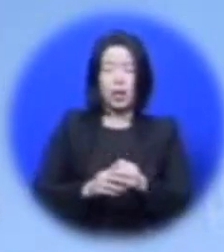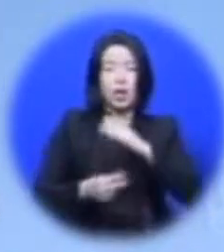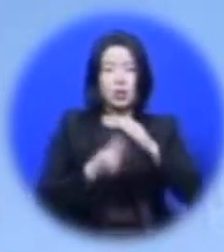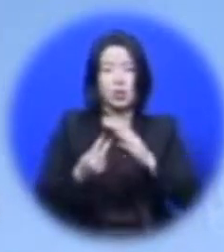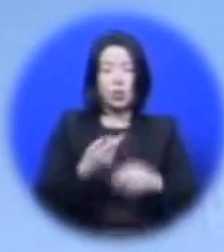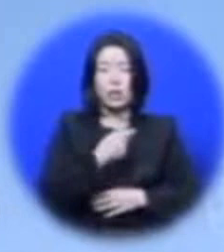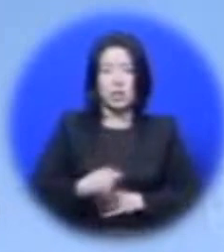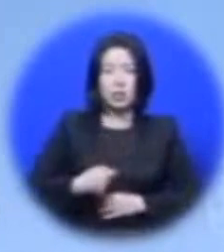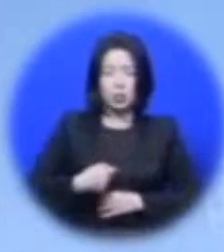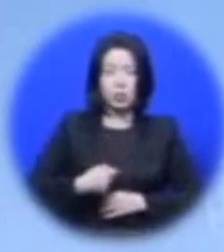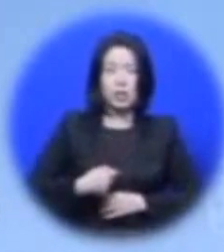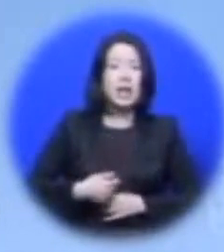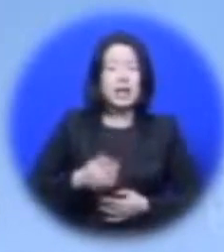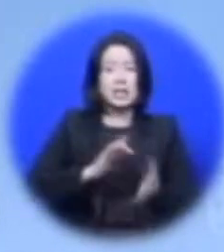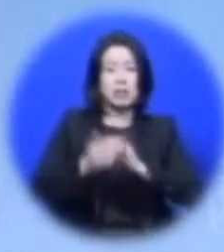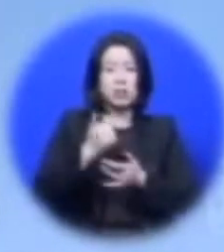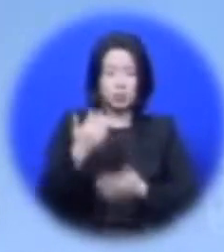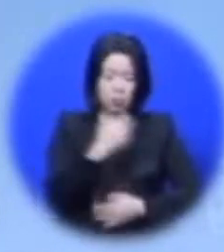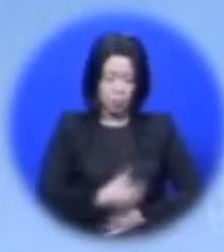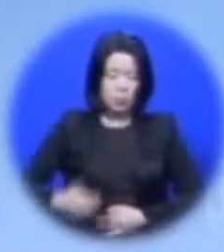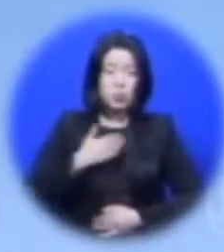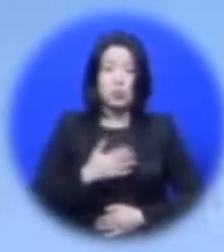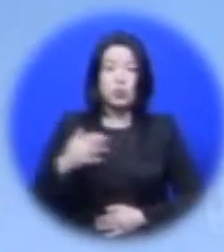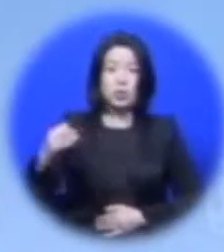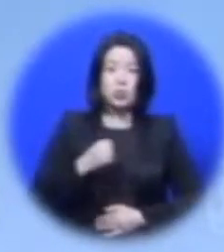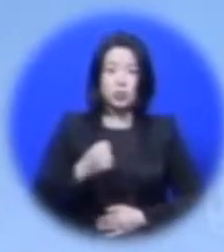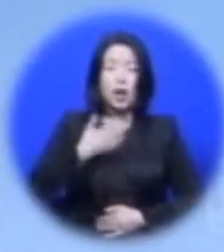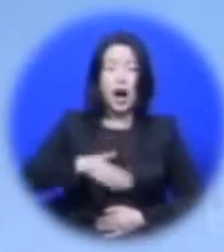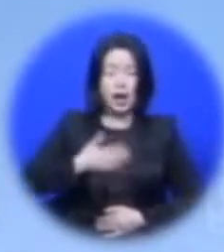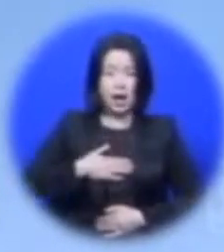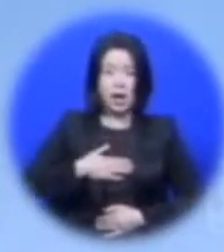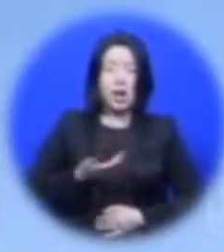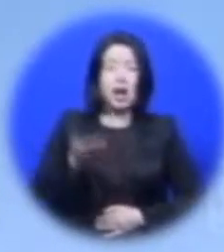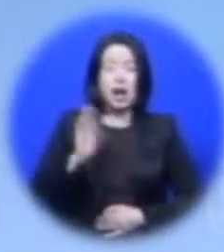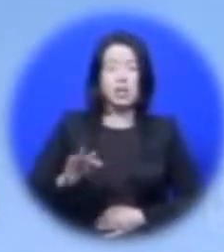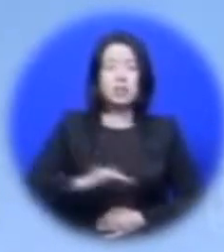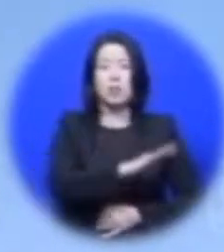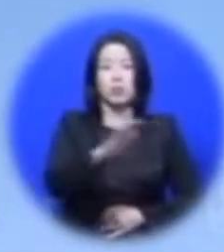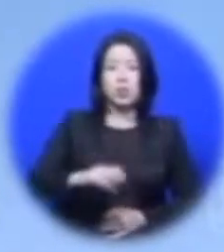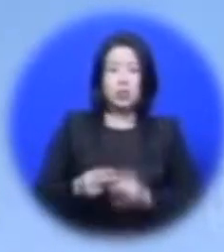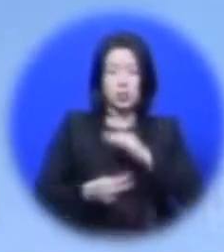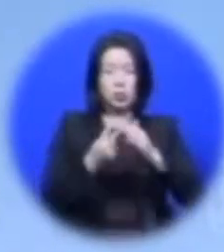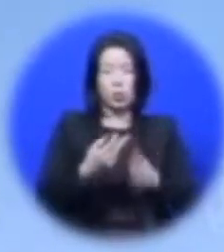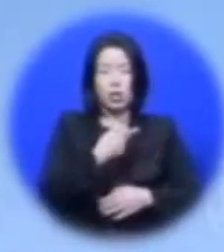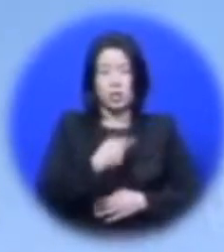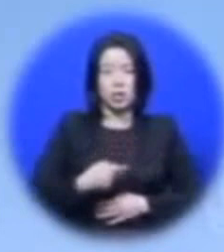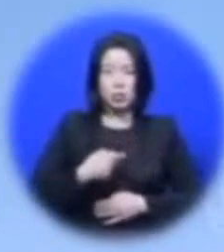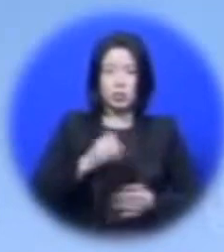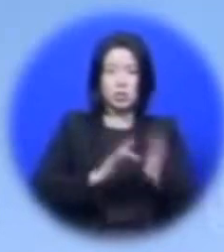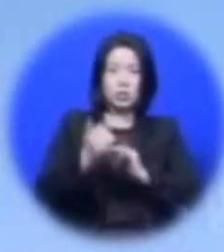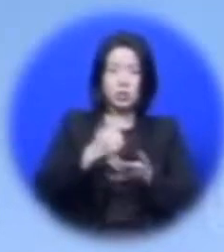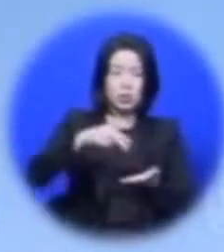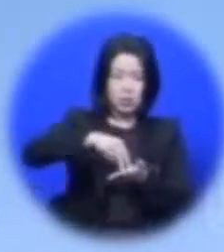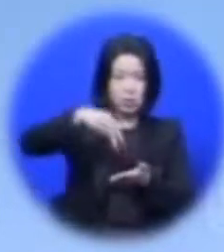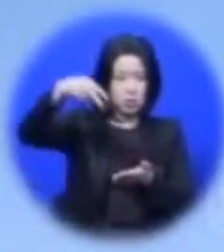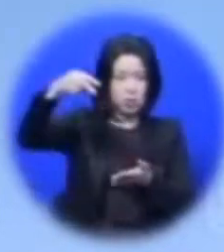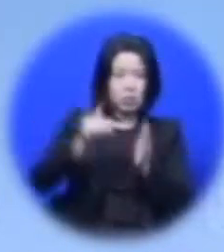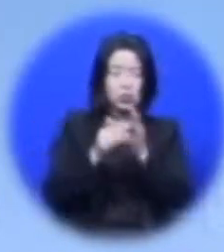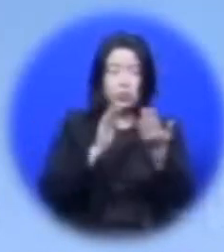요한사도는 예수님을 육신으로 알았습니다. 그렇지만 우리들은 요한사도도 예수님이 승천하시고 난